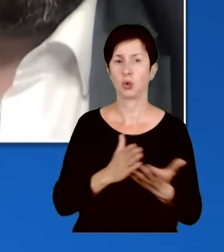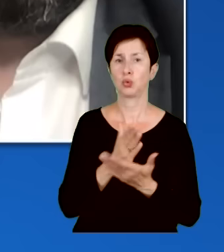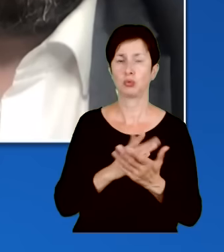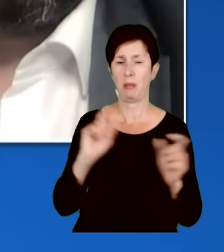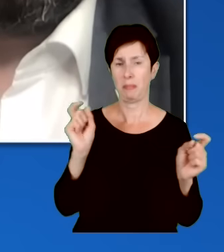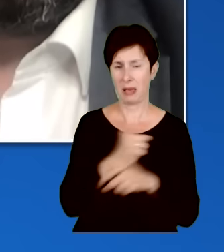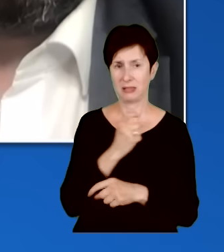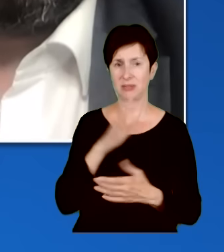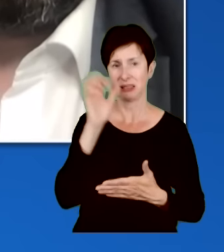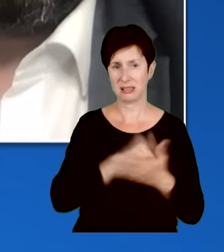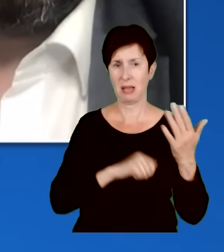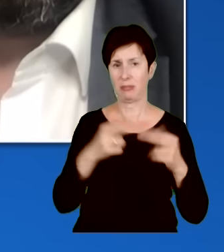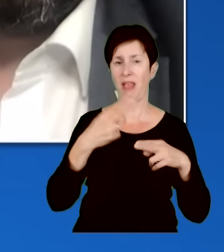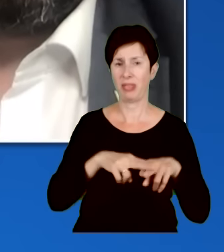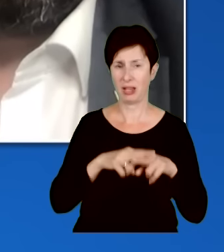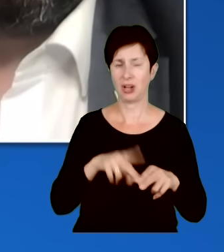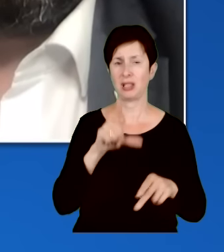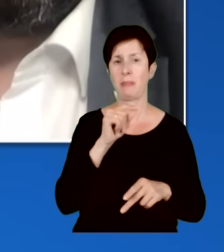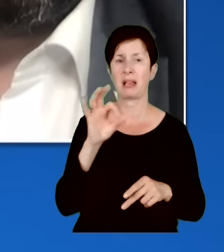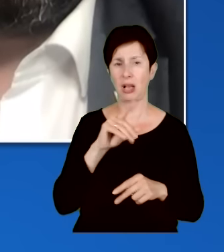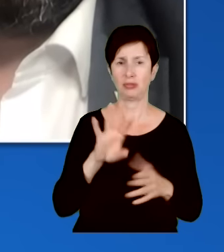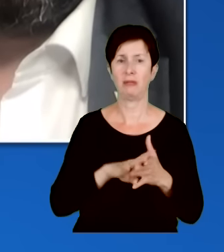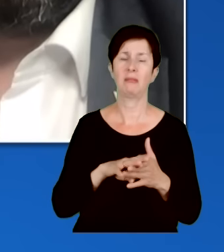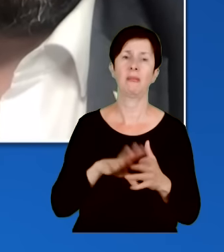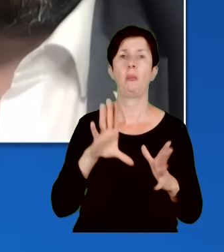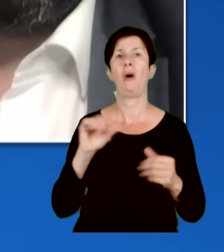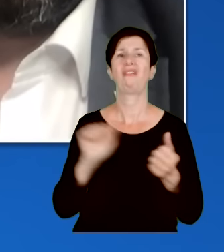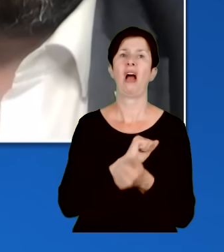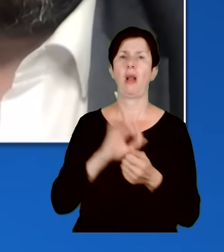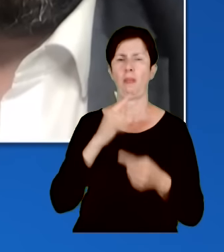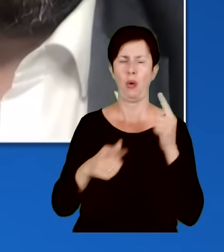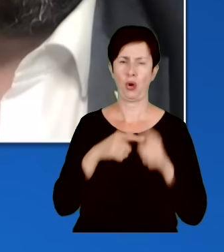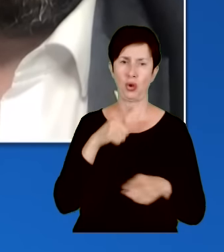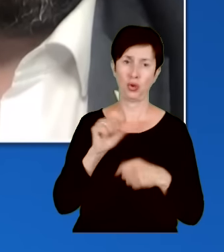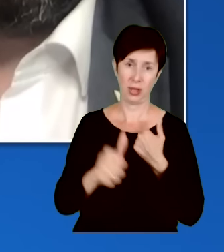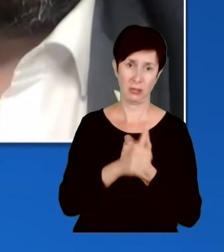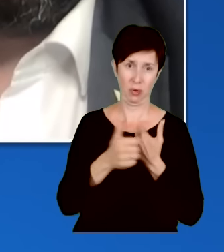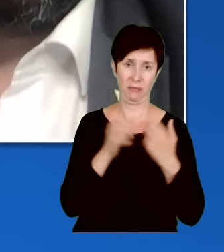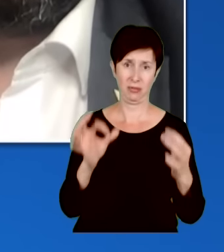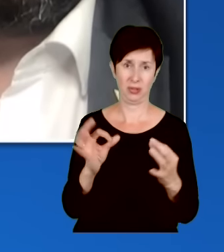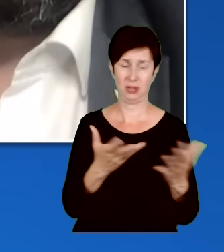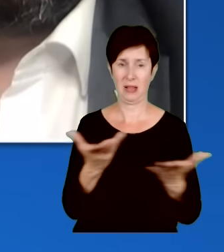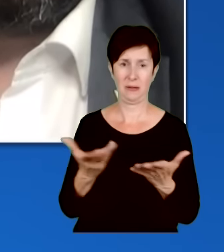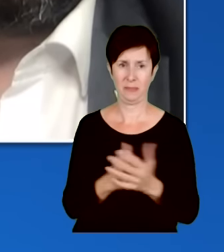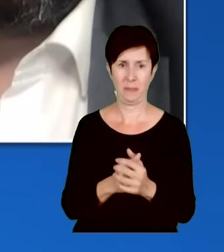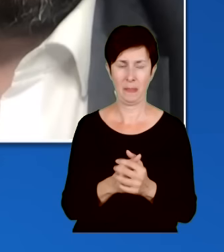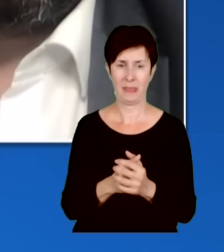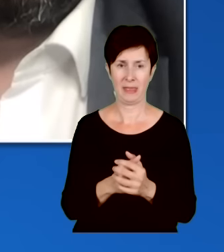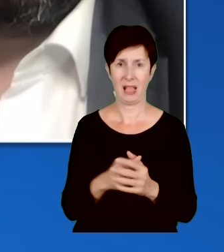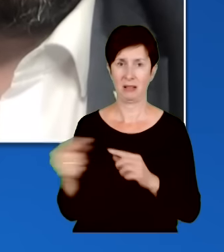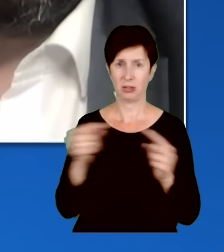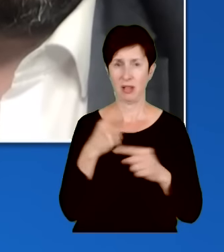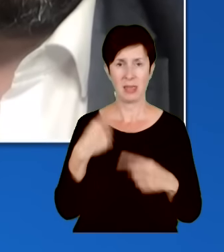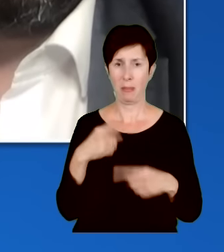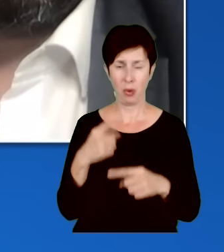narzędzia w imię walki politycznej doprowadza do sytuacji O której dzisiaj dyskutujemy nie byłoby jej gdyby służby